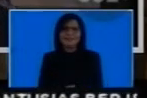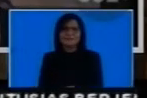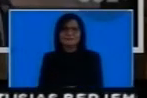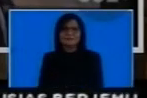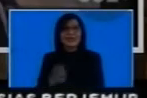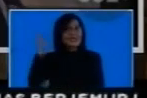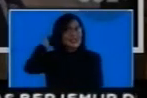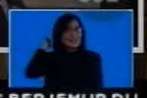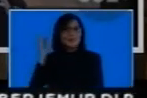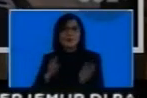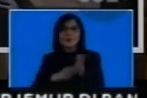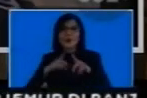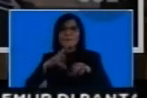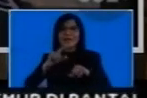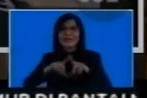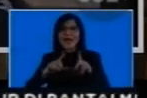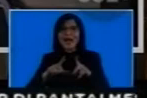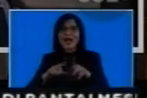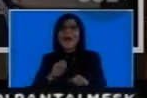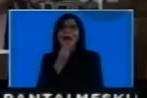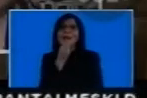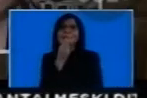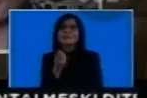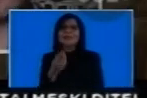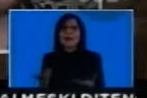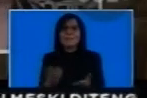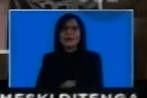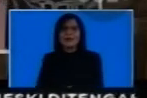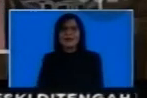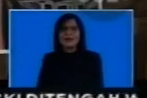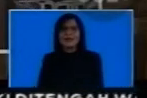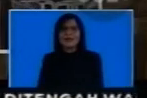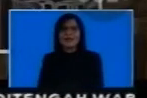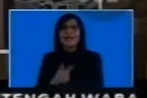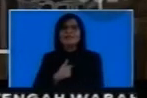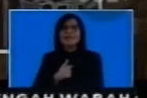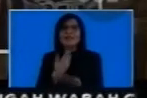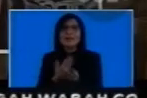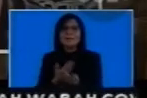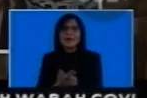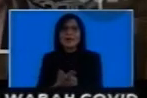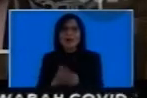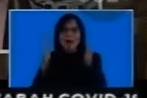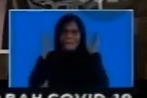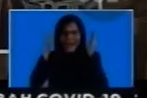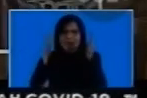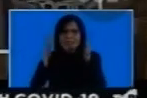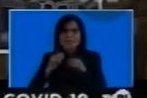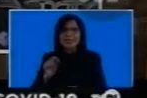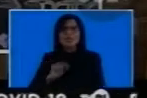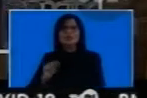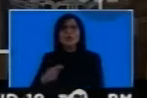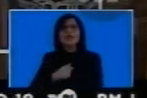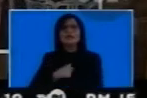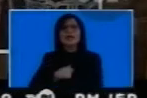karena memang di sekolah saya juga tidak ada televisi, parabola pun juga tidak ada, Mas. Memang terlalu terpencil sekali sekolah